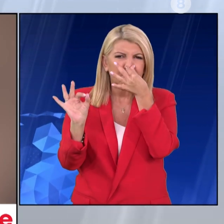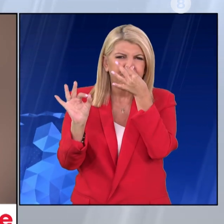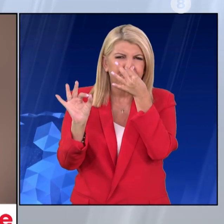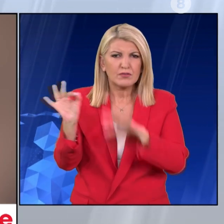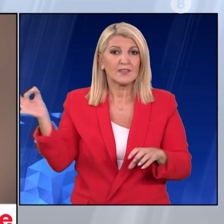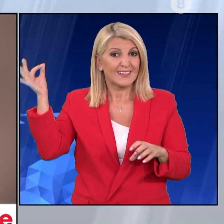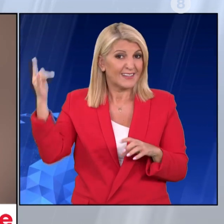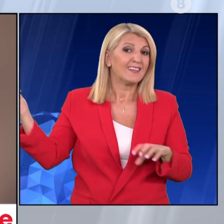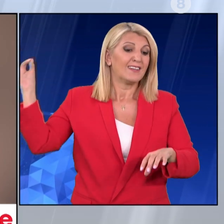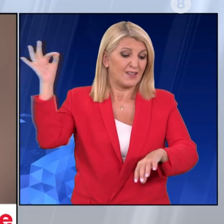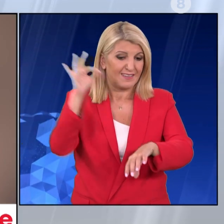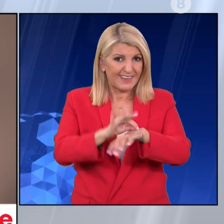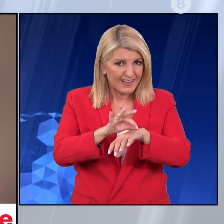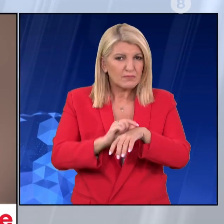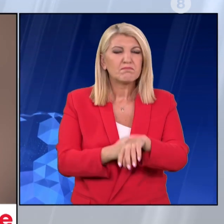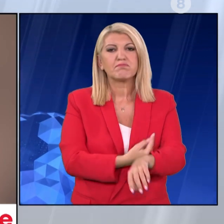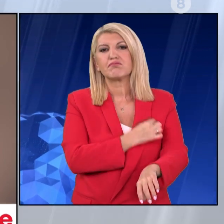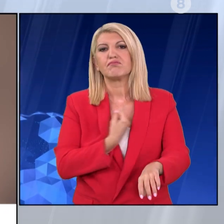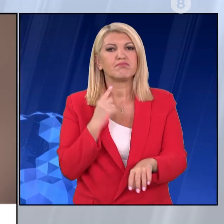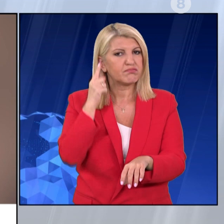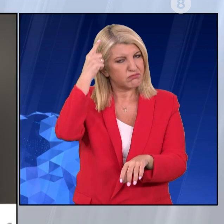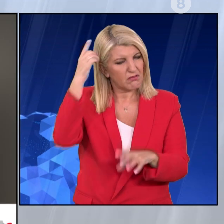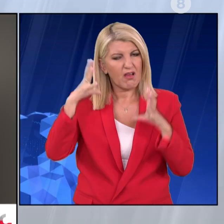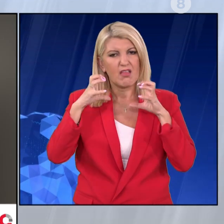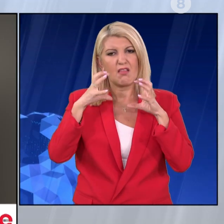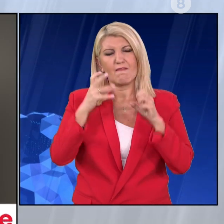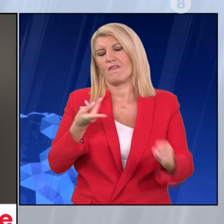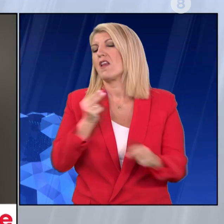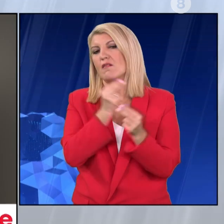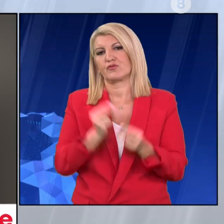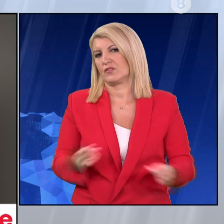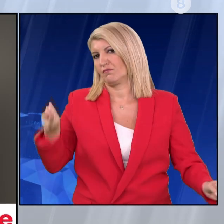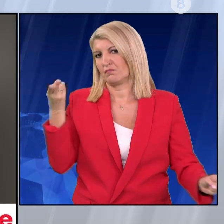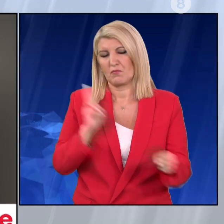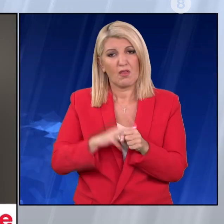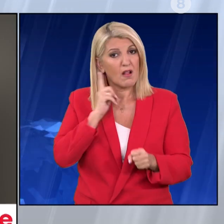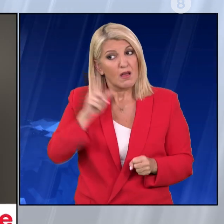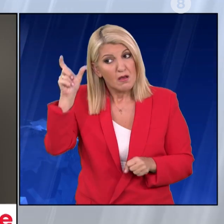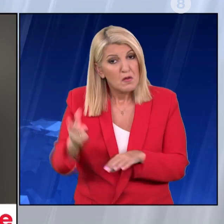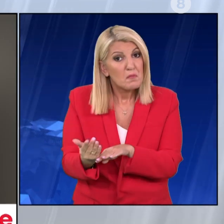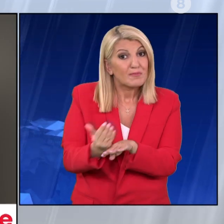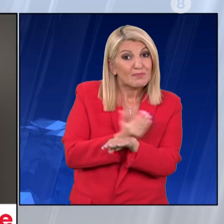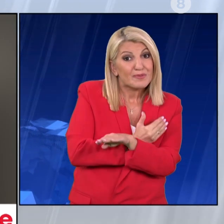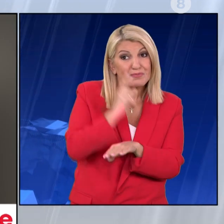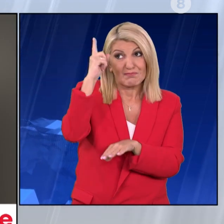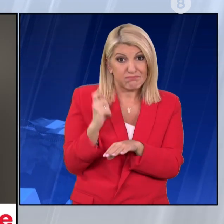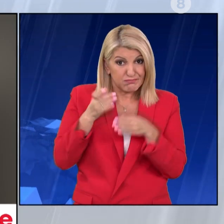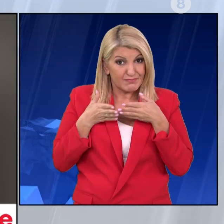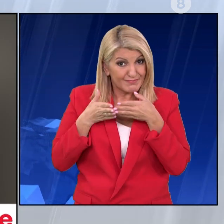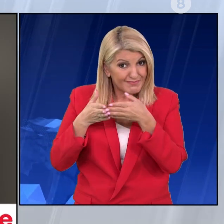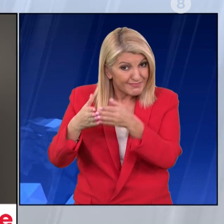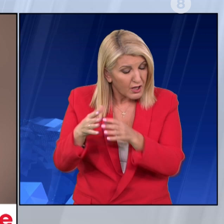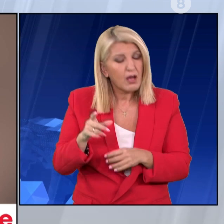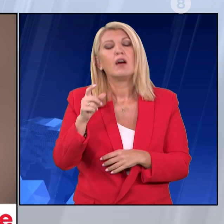εξετάσεις και είχε κάνει όλους τους αναγκαίους εμβολιασμούς πριν από το μοιραίο ταξίδι στη γενέτειρά της στην κω ο θρήνος είναι